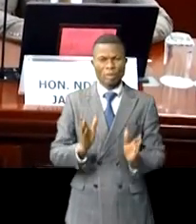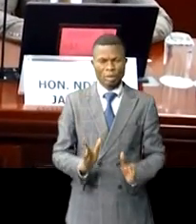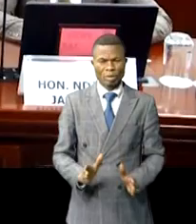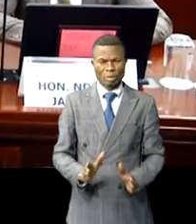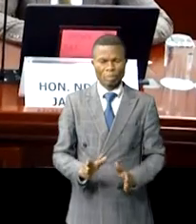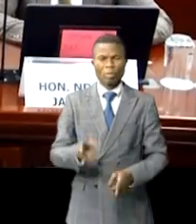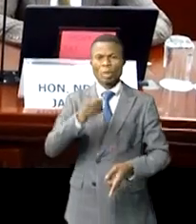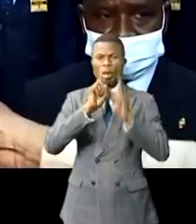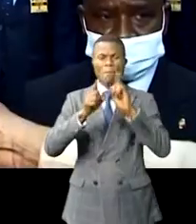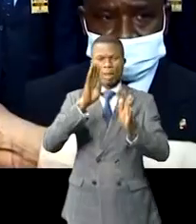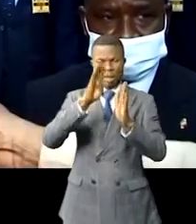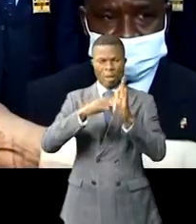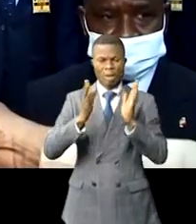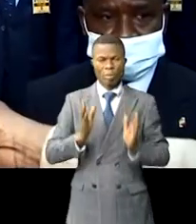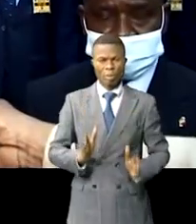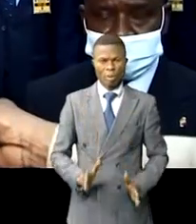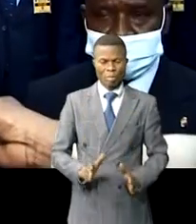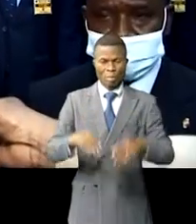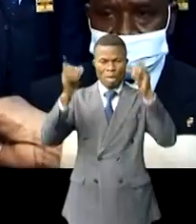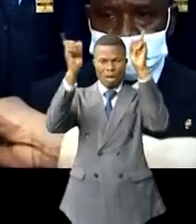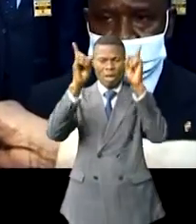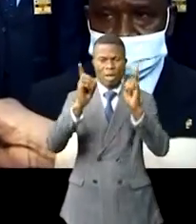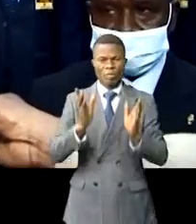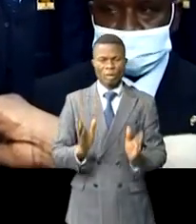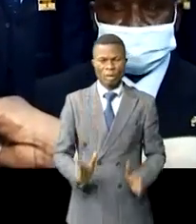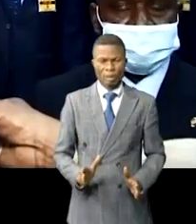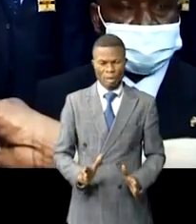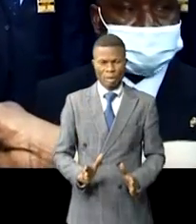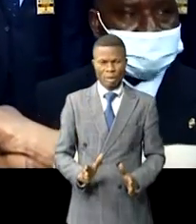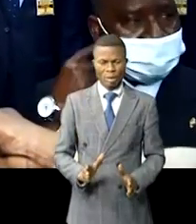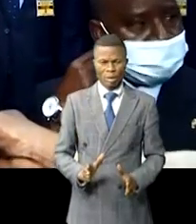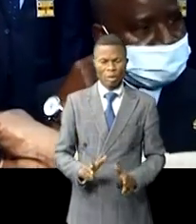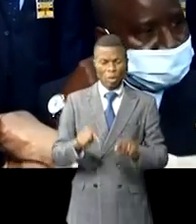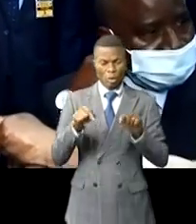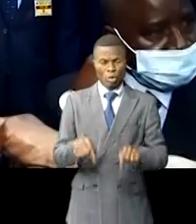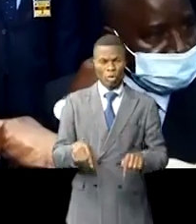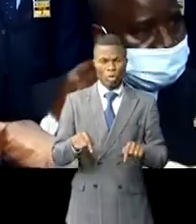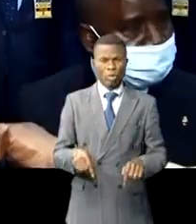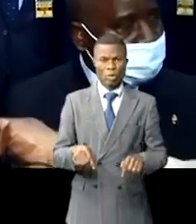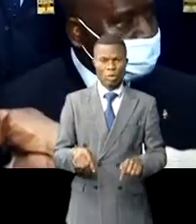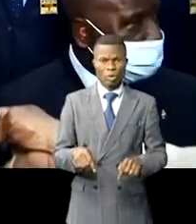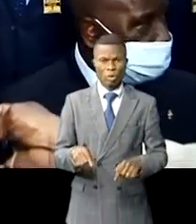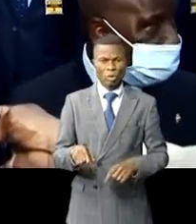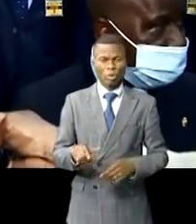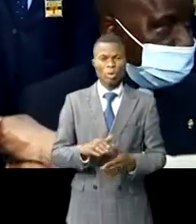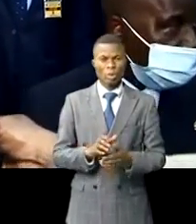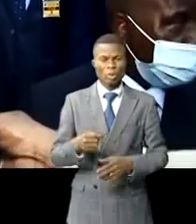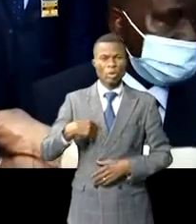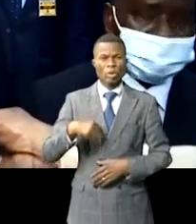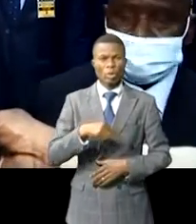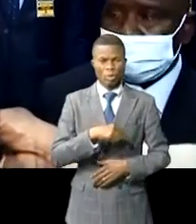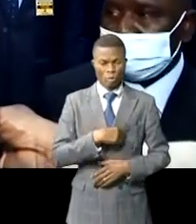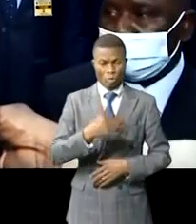du Parlement panafricain, qui aujourd'hui est dans une